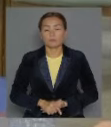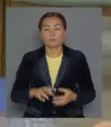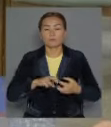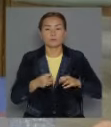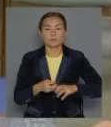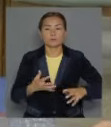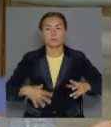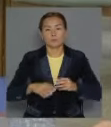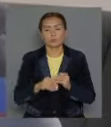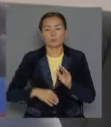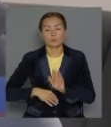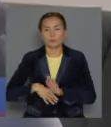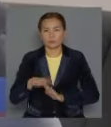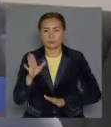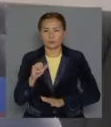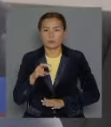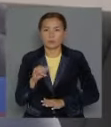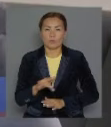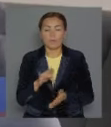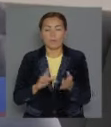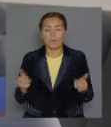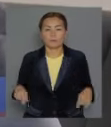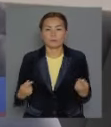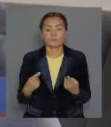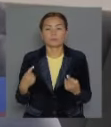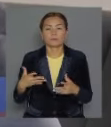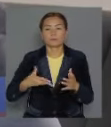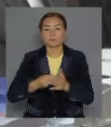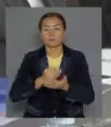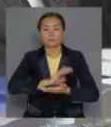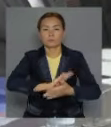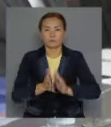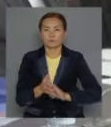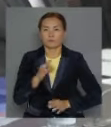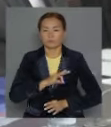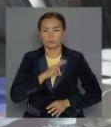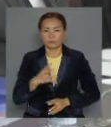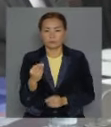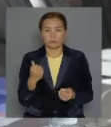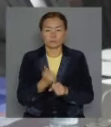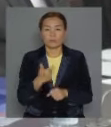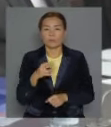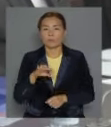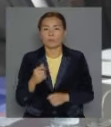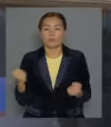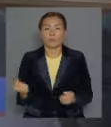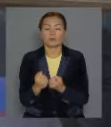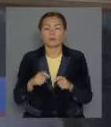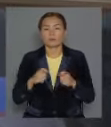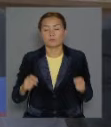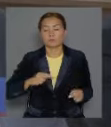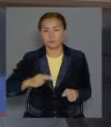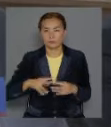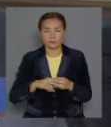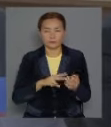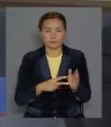бәрі оңды. Жиында Атырау облысының даму келешегі, инвестициялық ынтымақтастық мүмкіндіктері және холдингтің қолдау құралдары арқылы